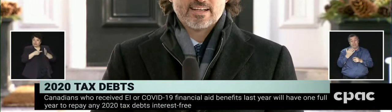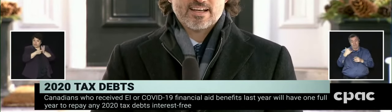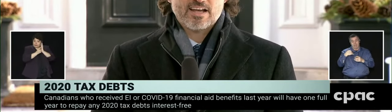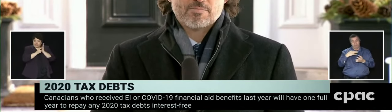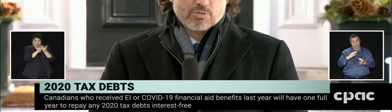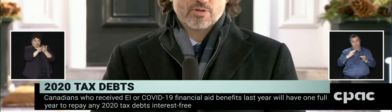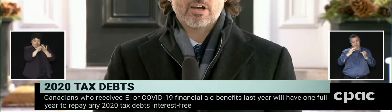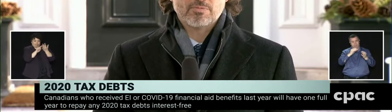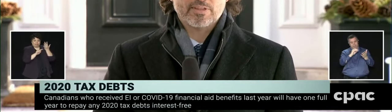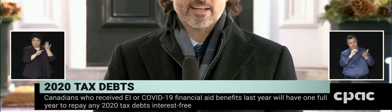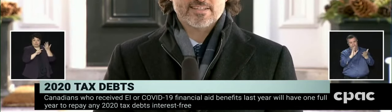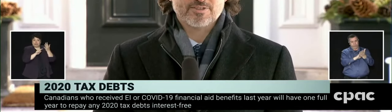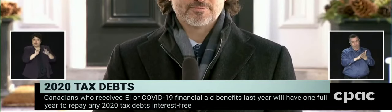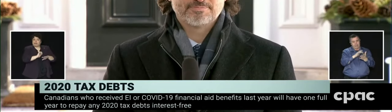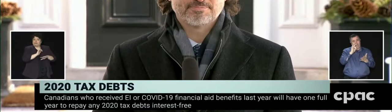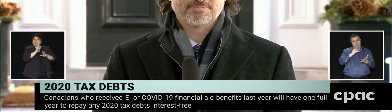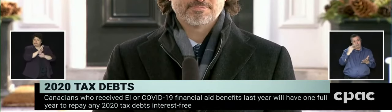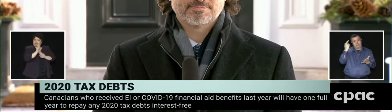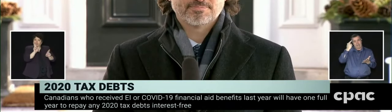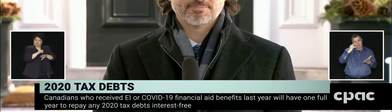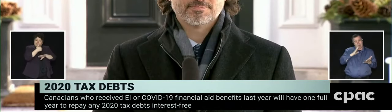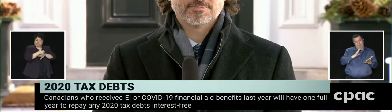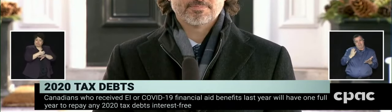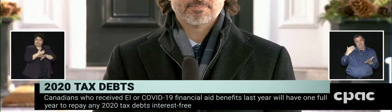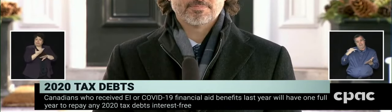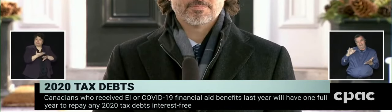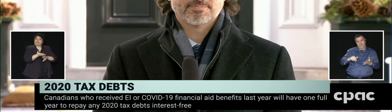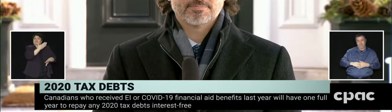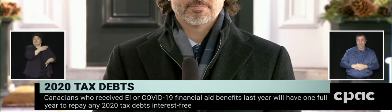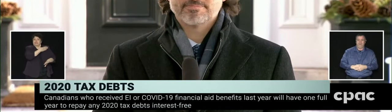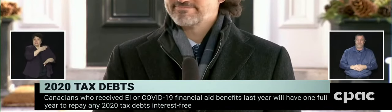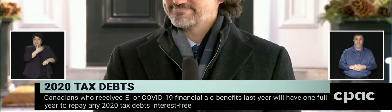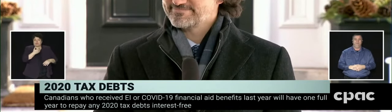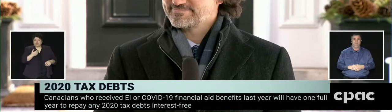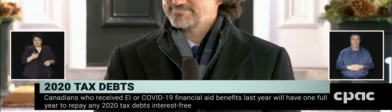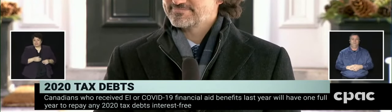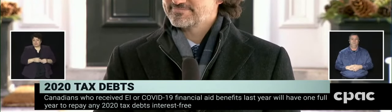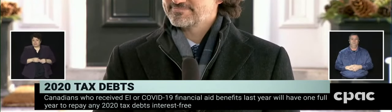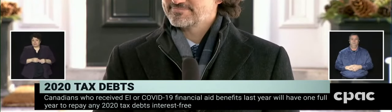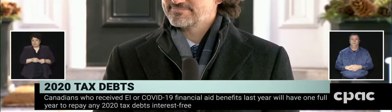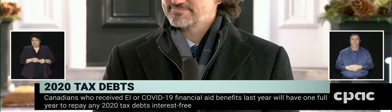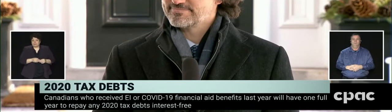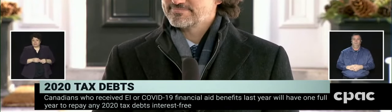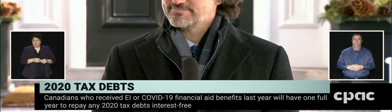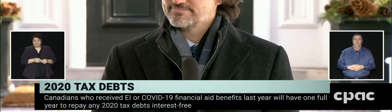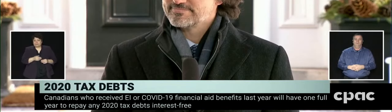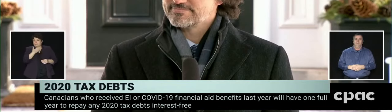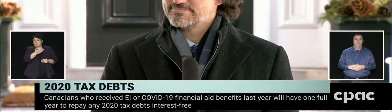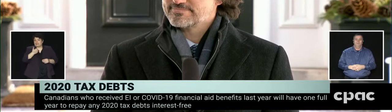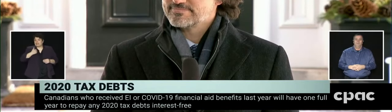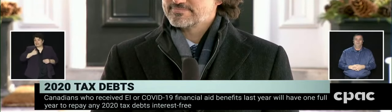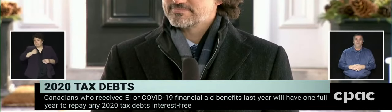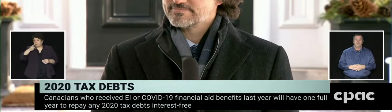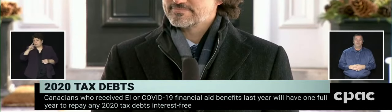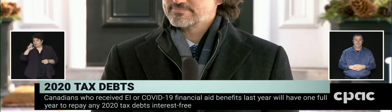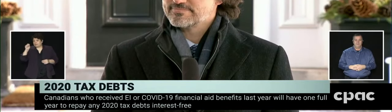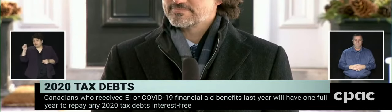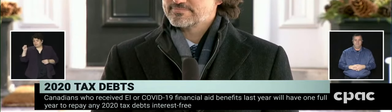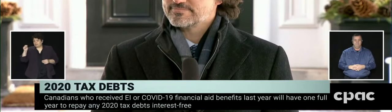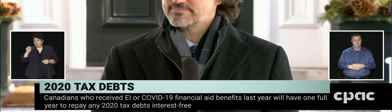été pour des raisons. Good morning, Prime Minister. Mike Blanchfield, Canadian Press. I want to ask